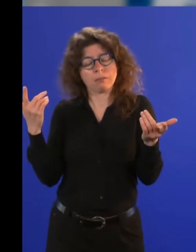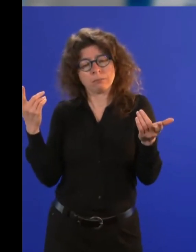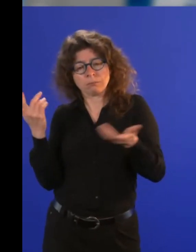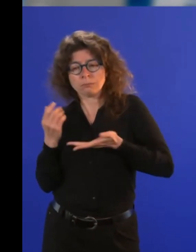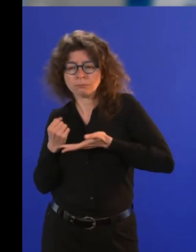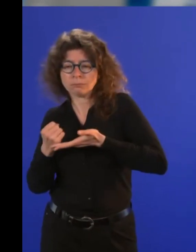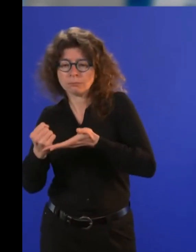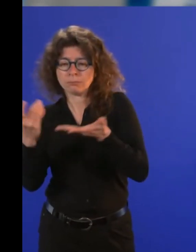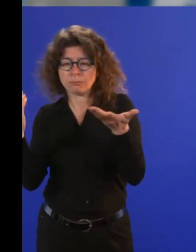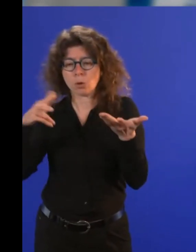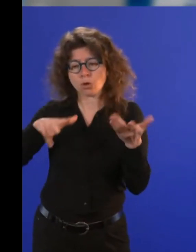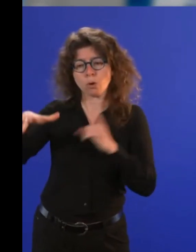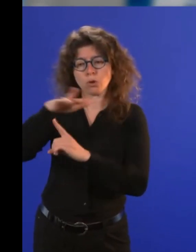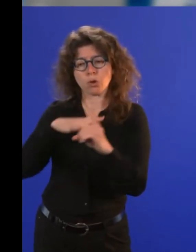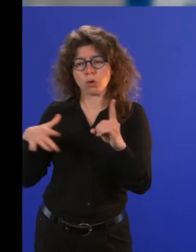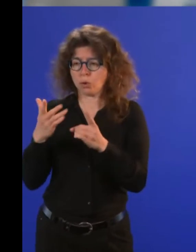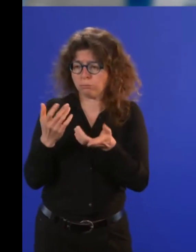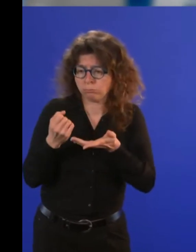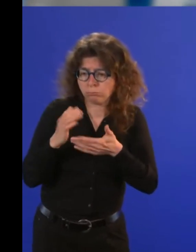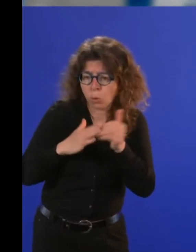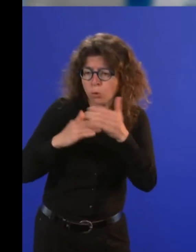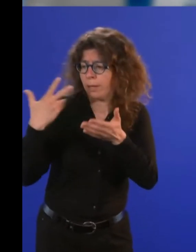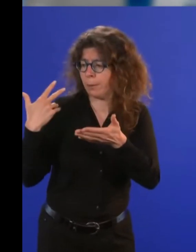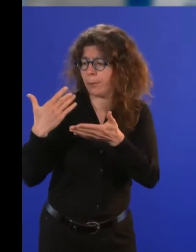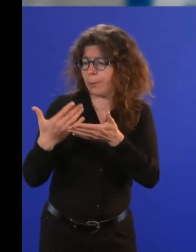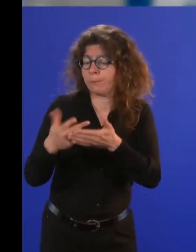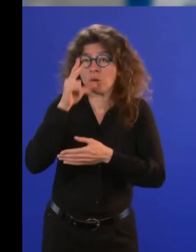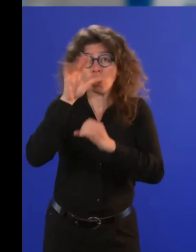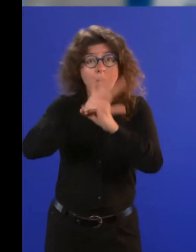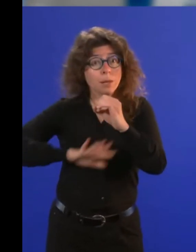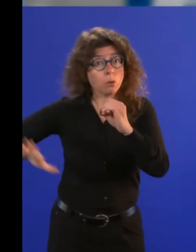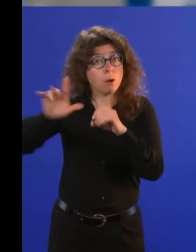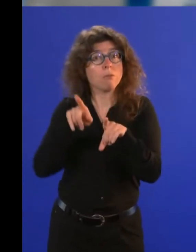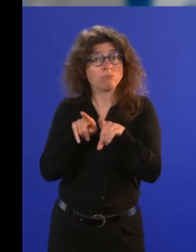la production de logements sociaux ces dernières années. Nantes Métropole n'est pas en reste.